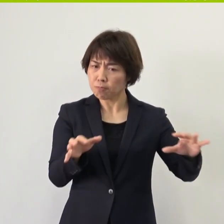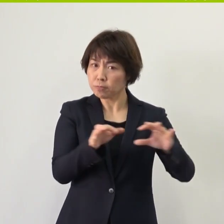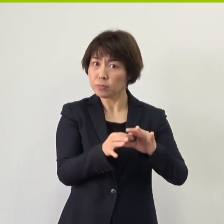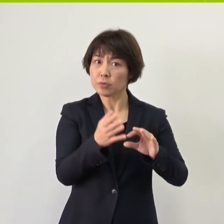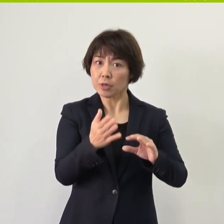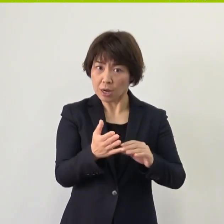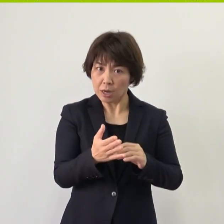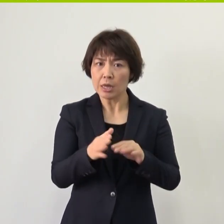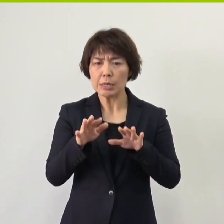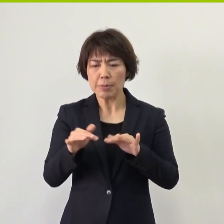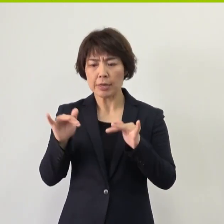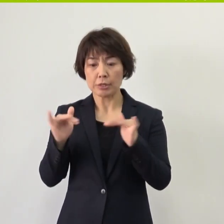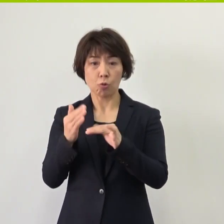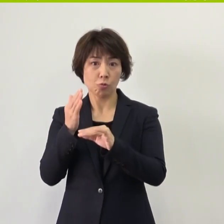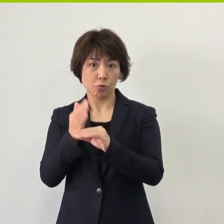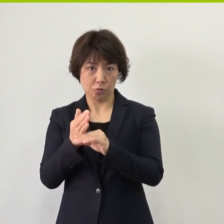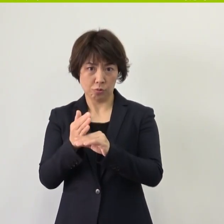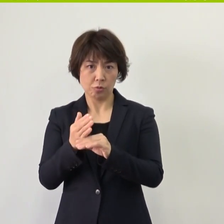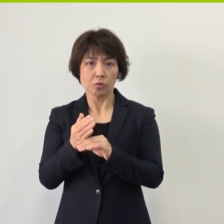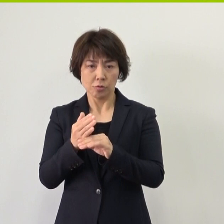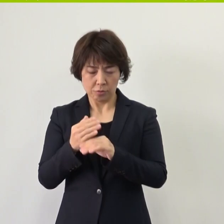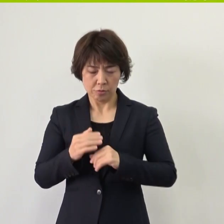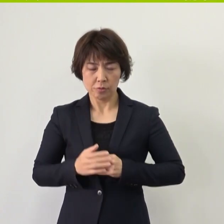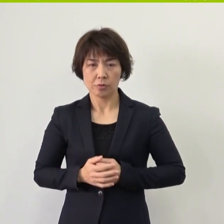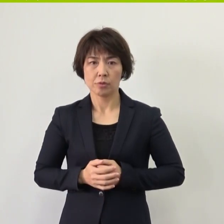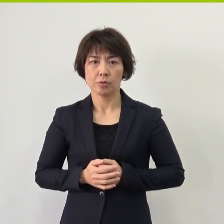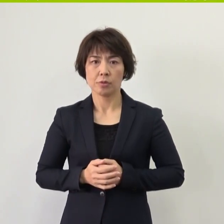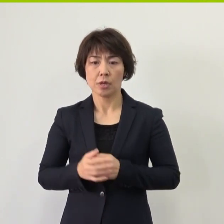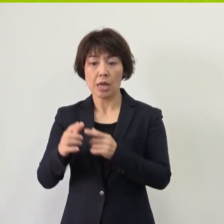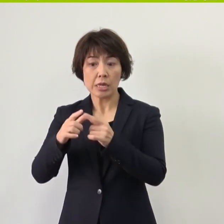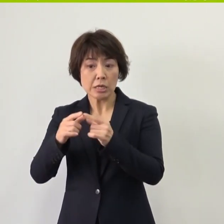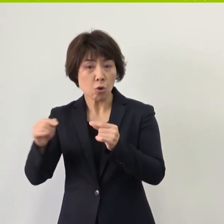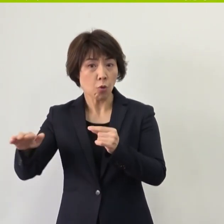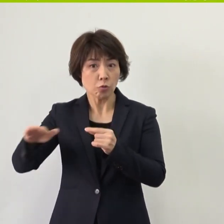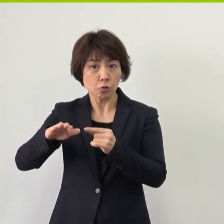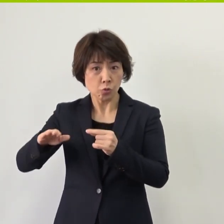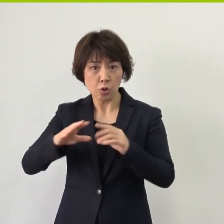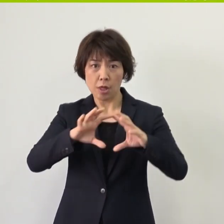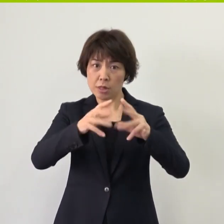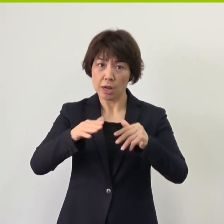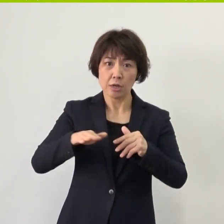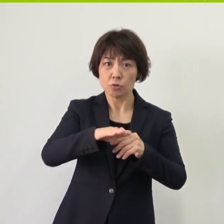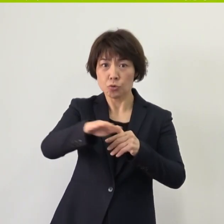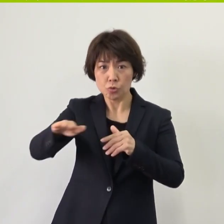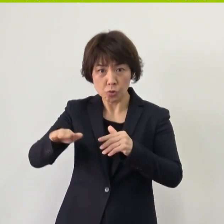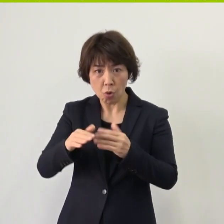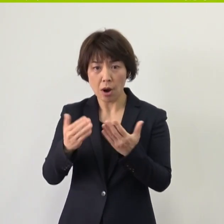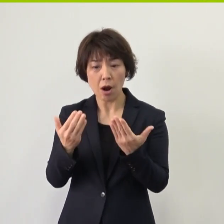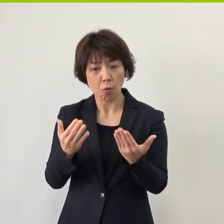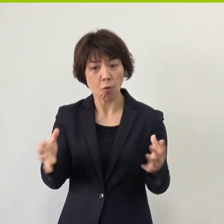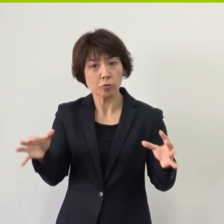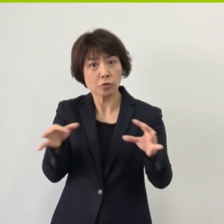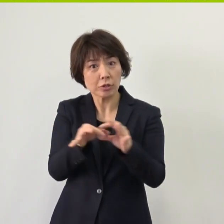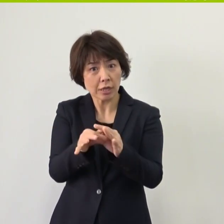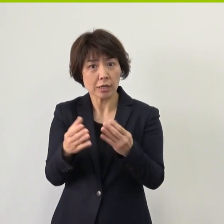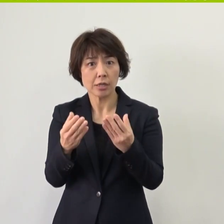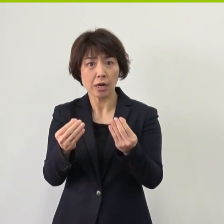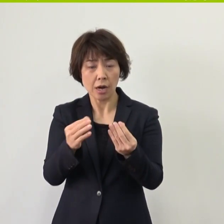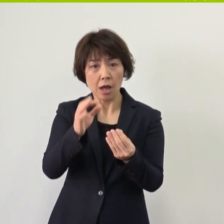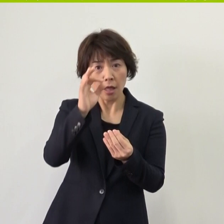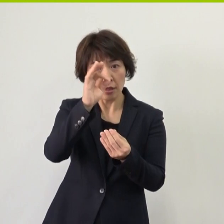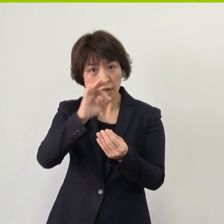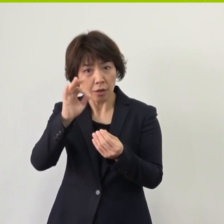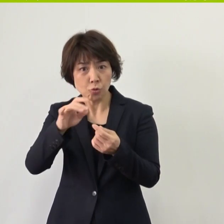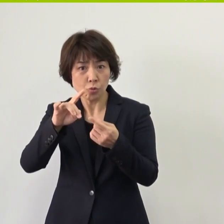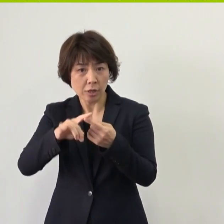は今鋭意議論しているところではあるんですけれども、でもどちらにしろですね、日本中それから世界中の学校をつなぎながらより